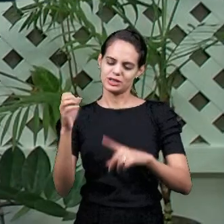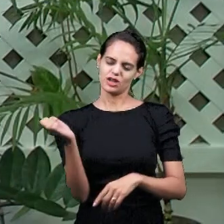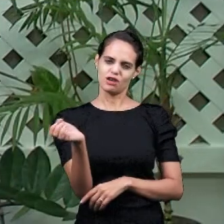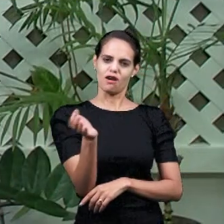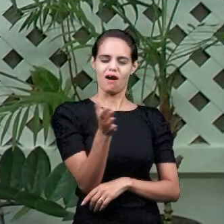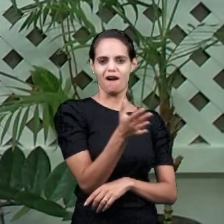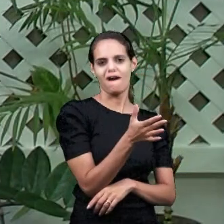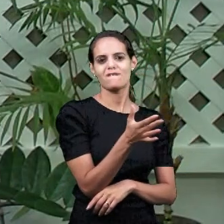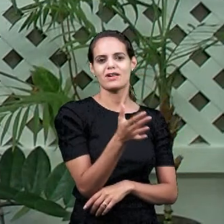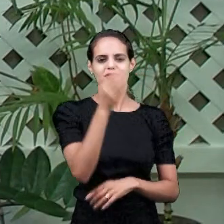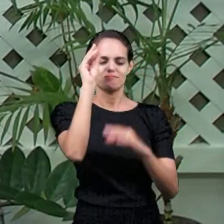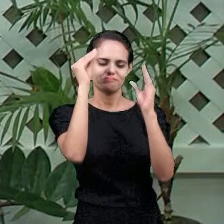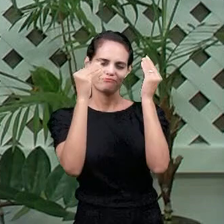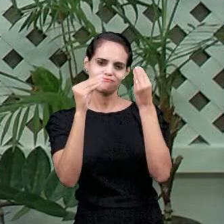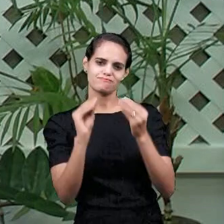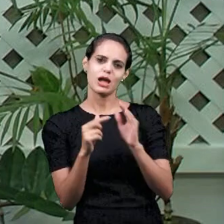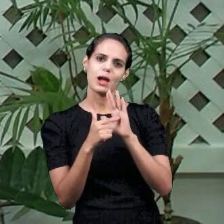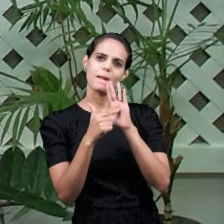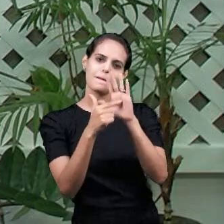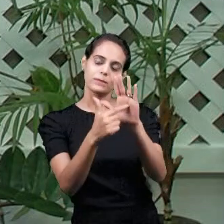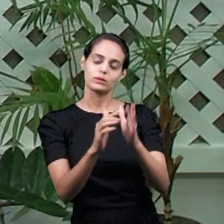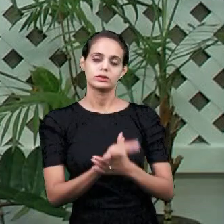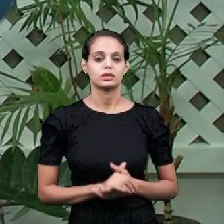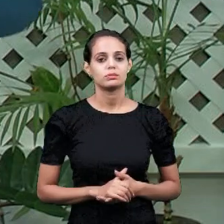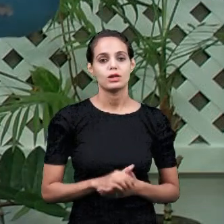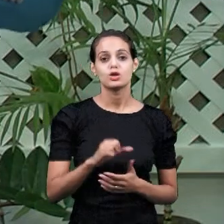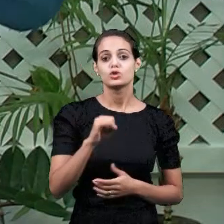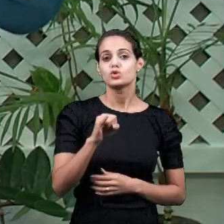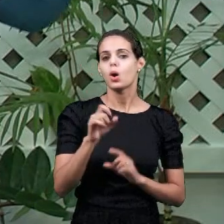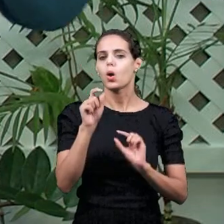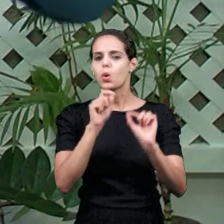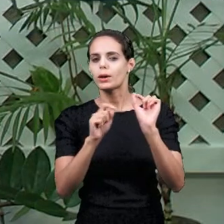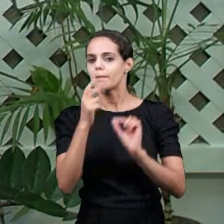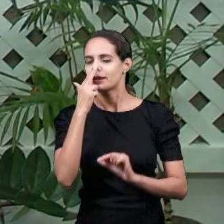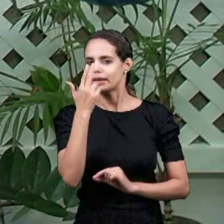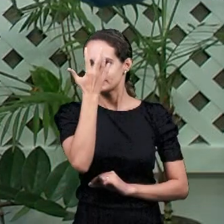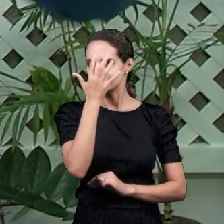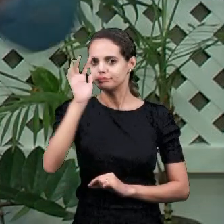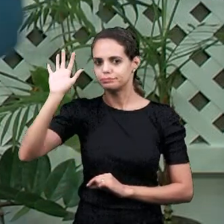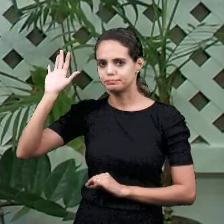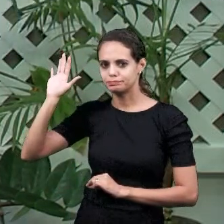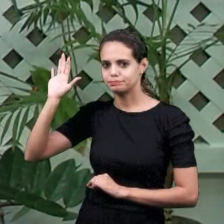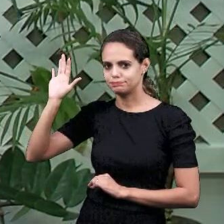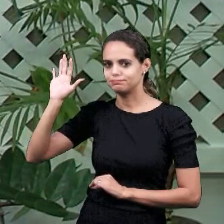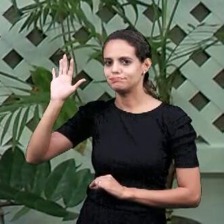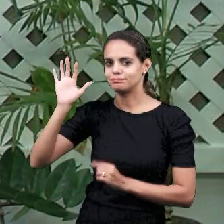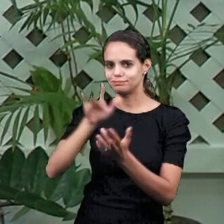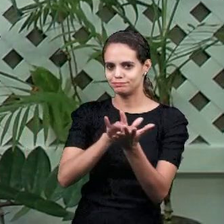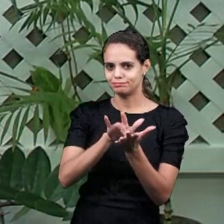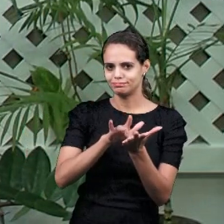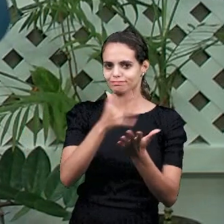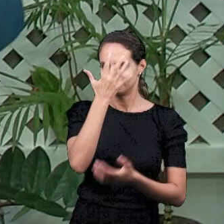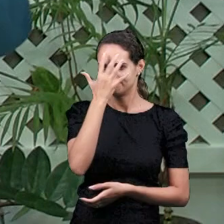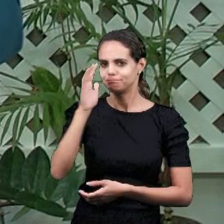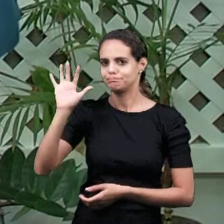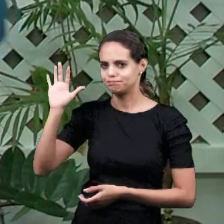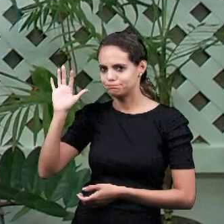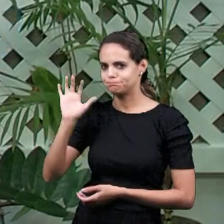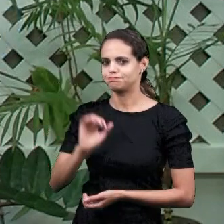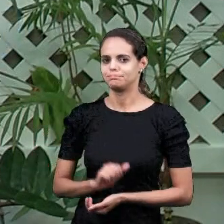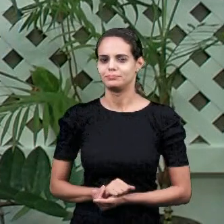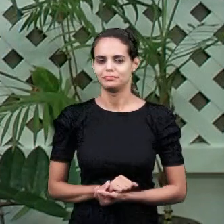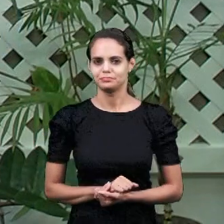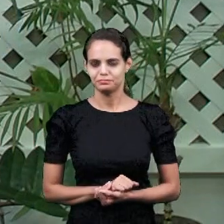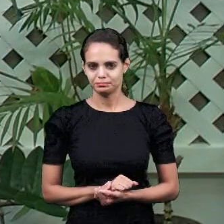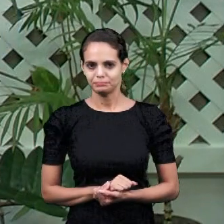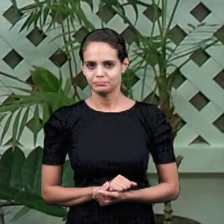Regardez, c'est juste une façade. En montrant une chose, en parlant d'une autre chose, en vivant une autre chose.